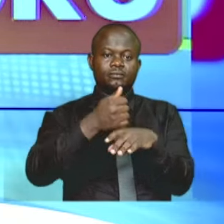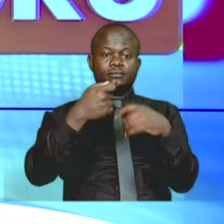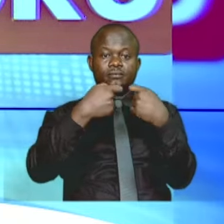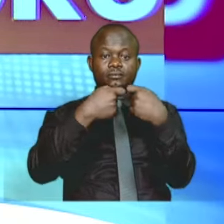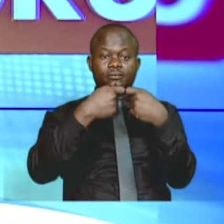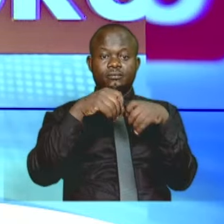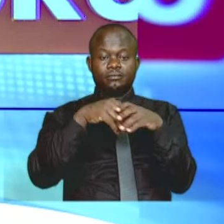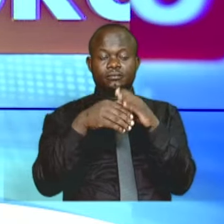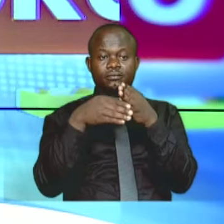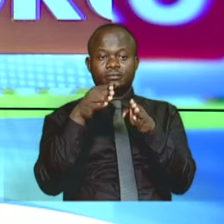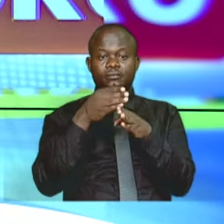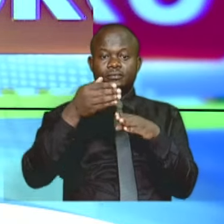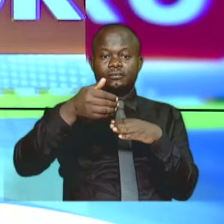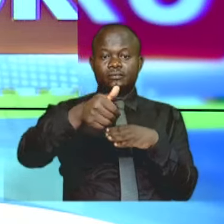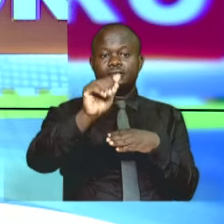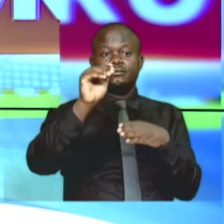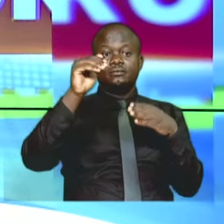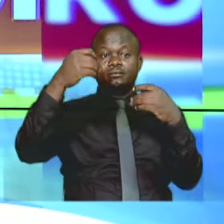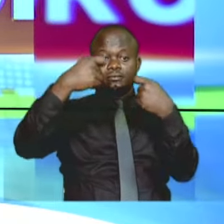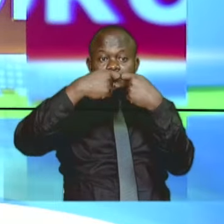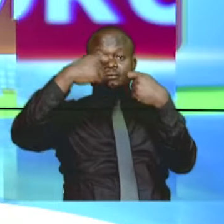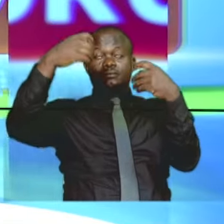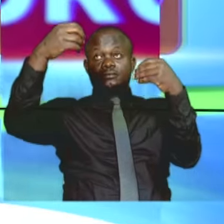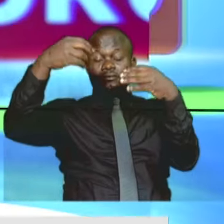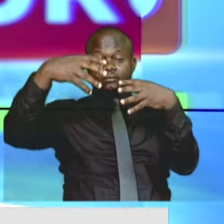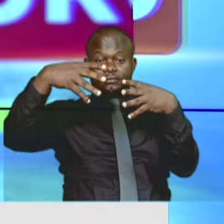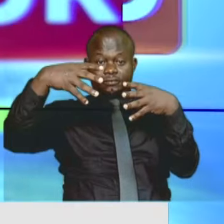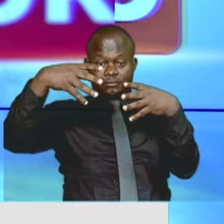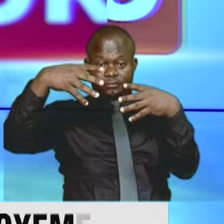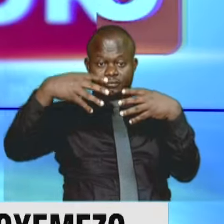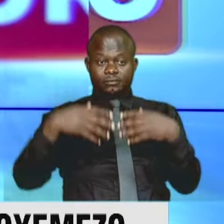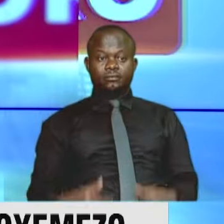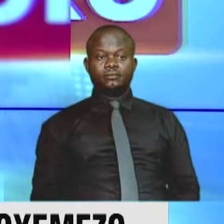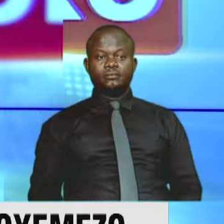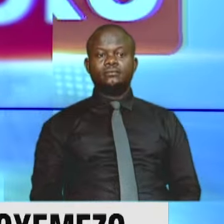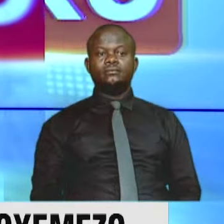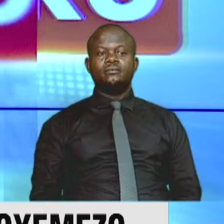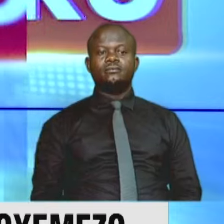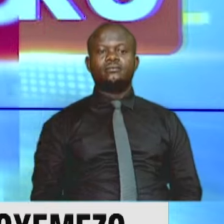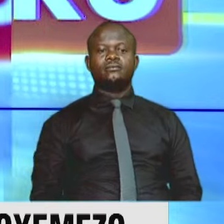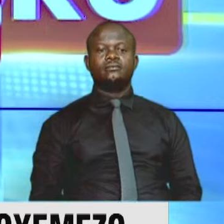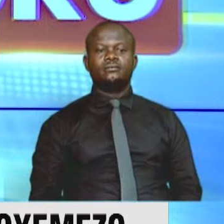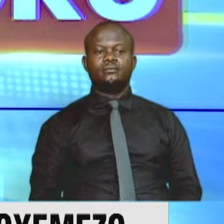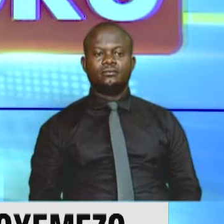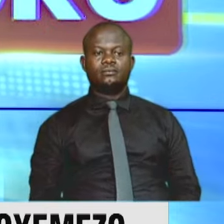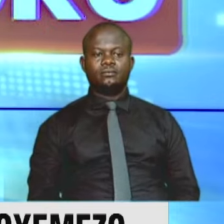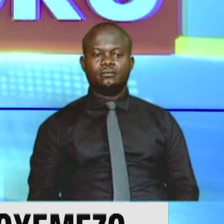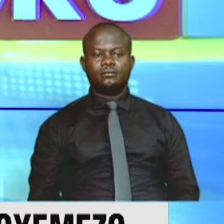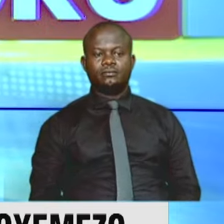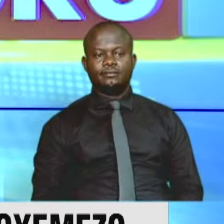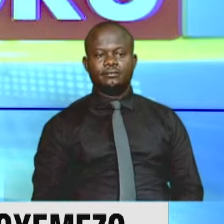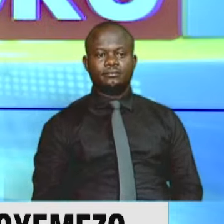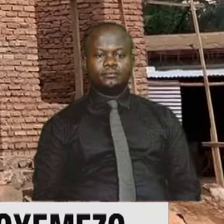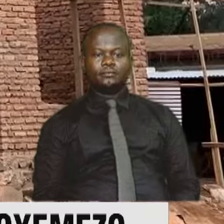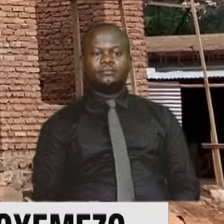zabo, ibi bizwi nka installation. Jean Paul Turatsinze afite ibindi kuri iki kibazo.